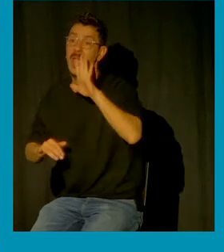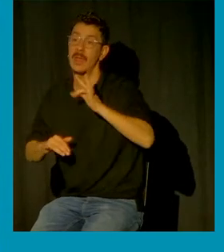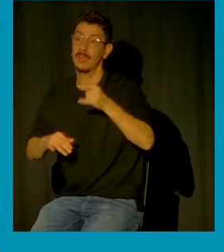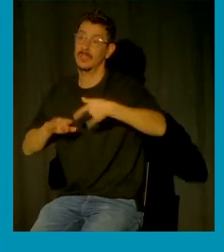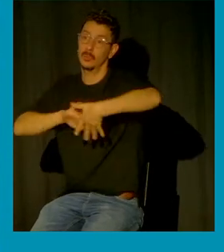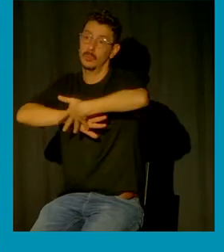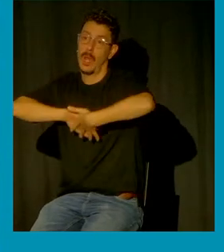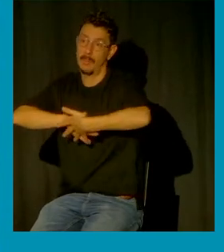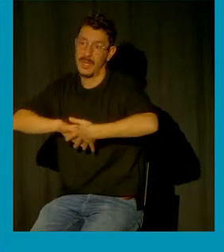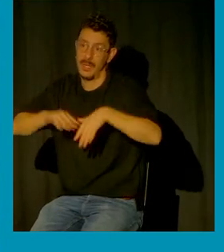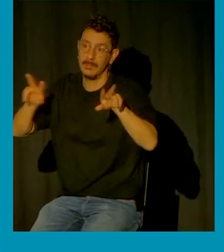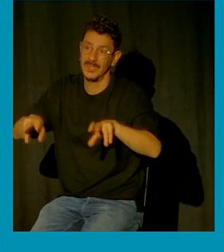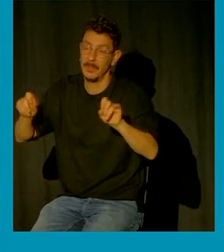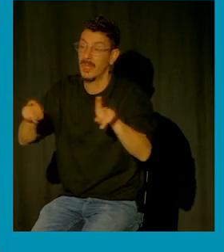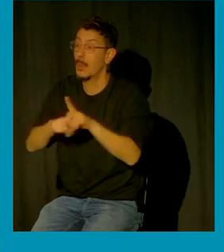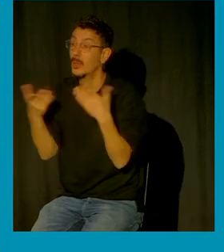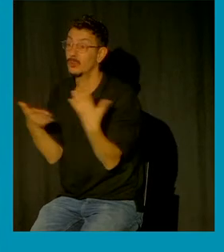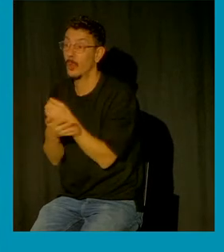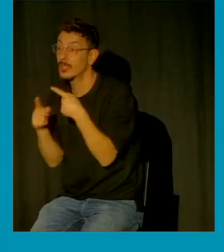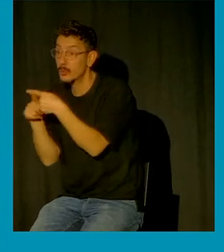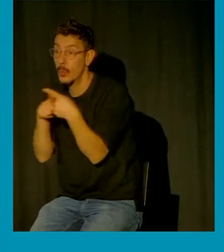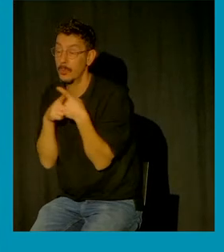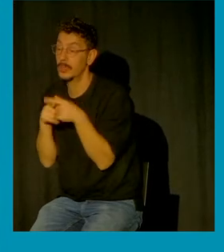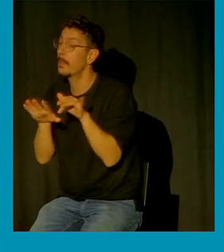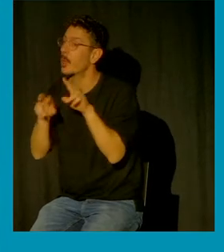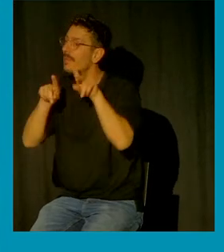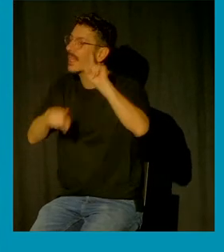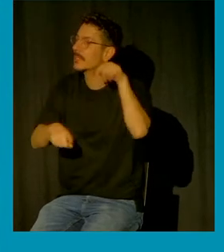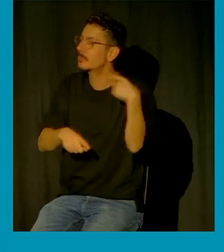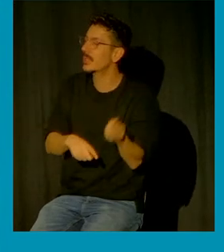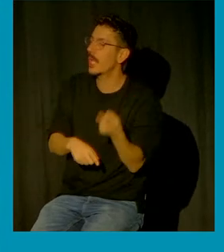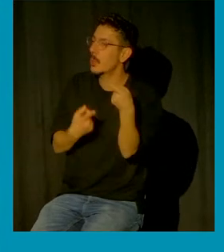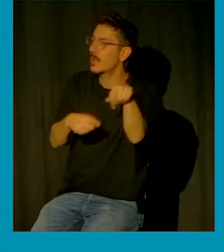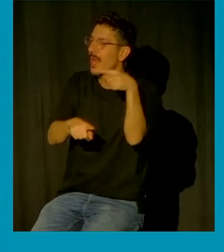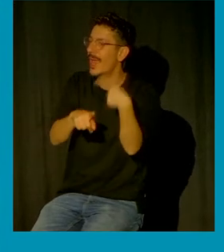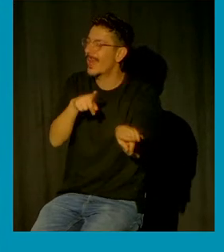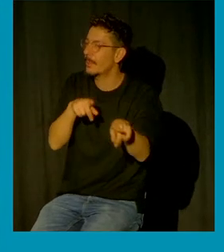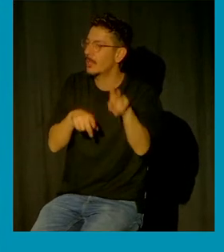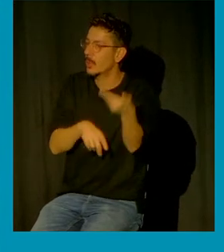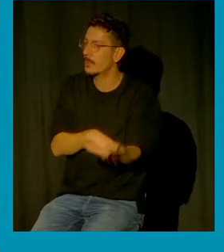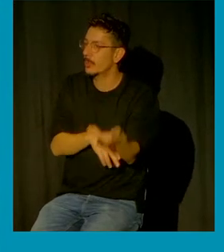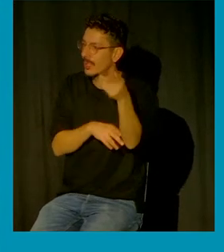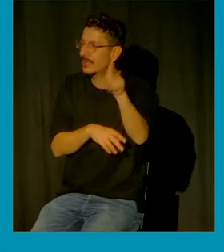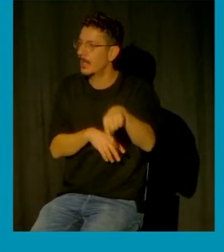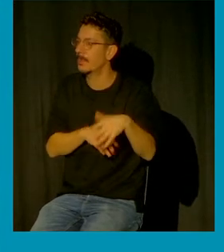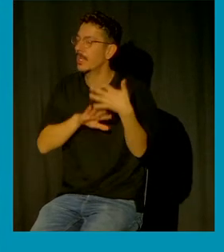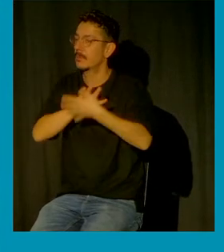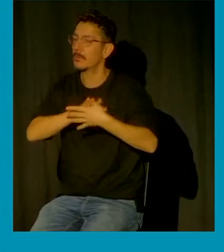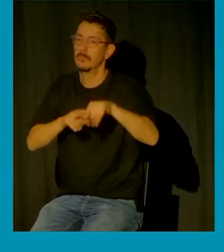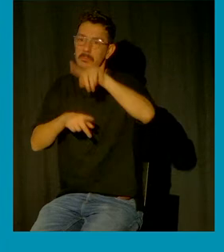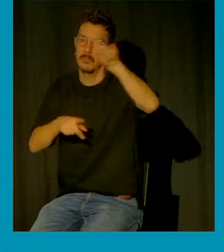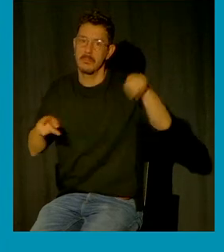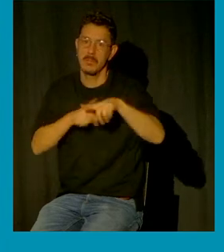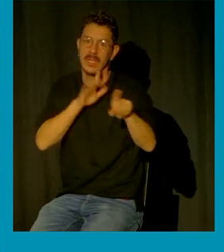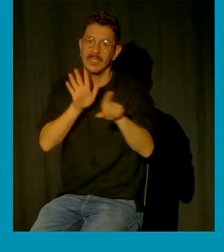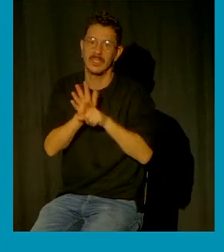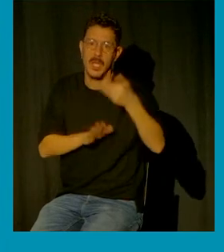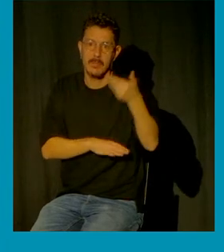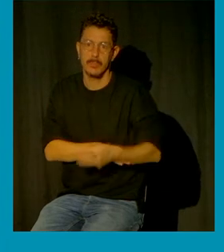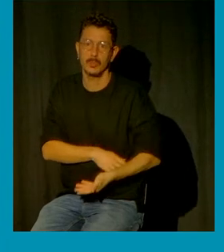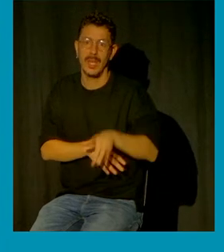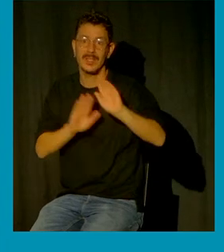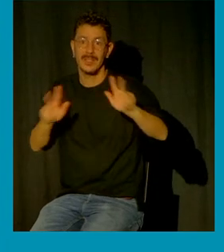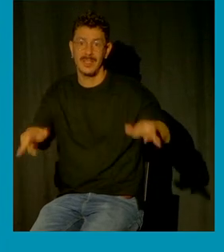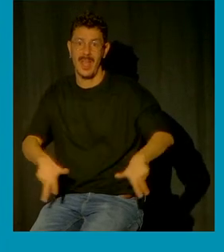suposo que compartim però després hi ha un element important també hem parlat de nous marcs legislatius importantíssims que ens han